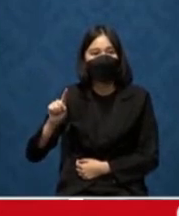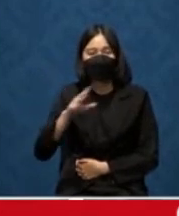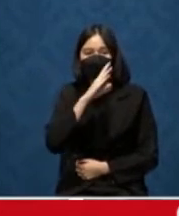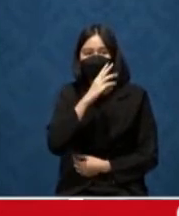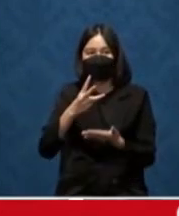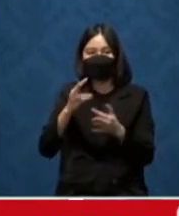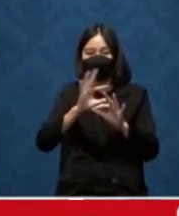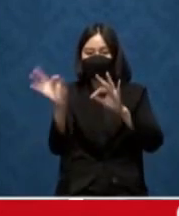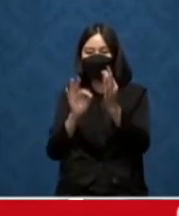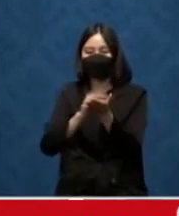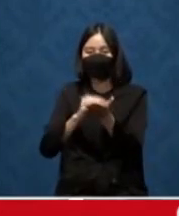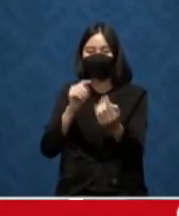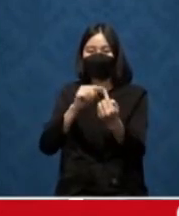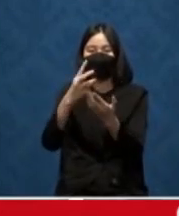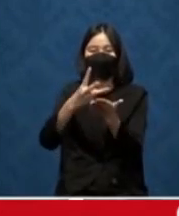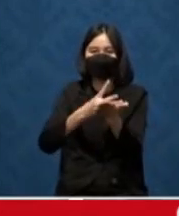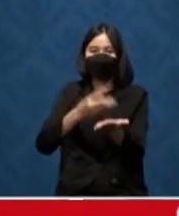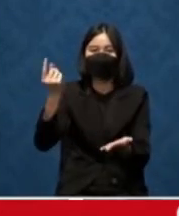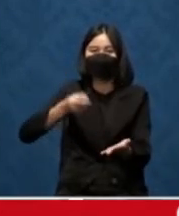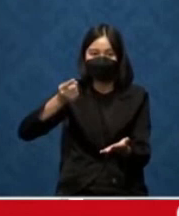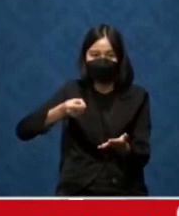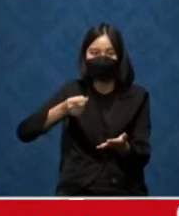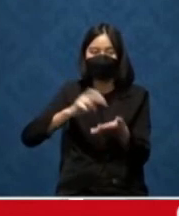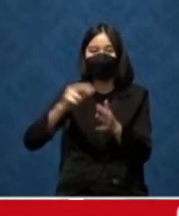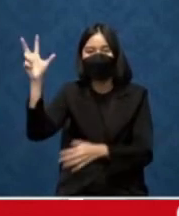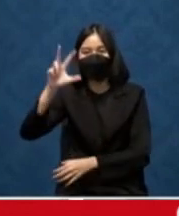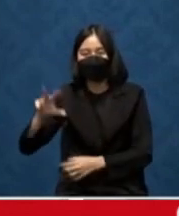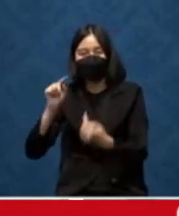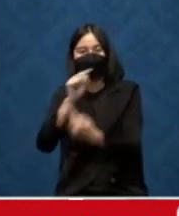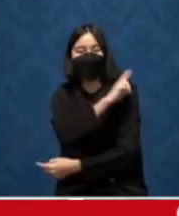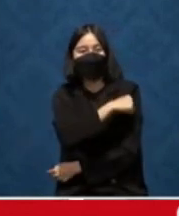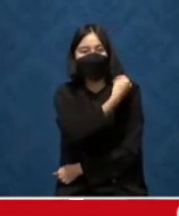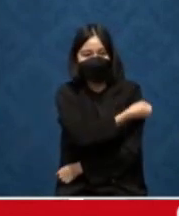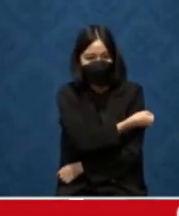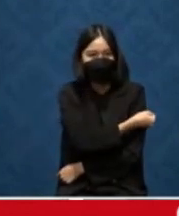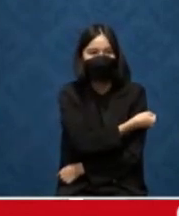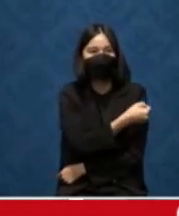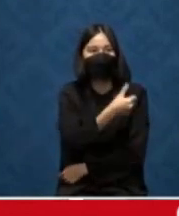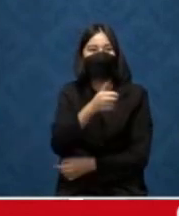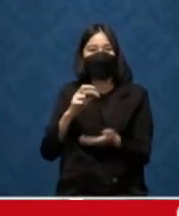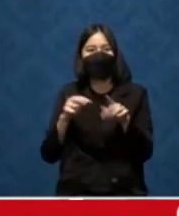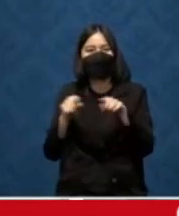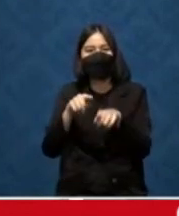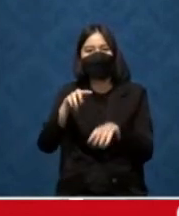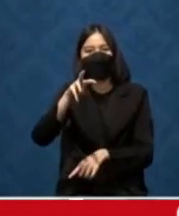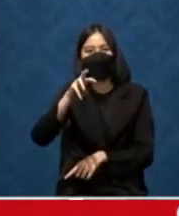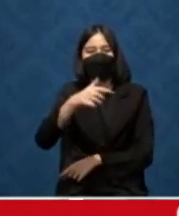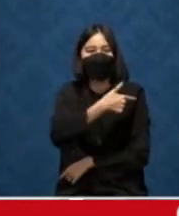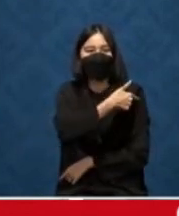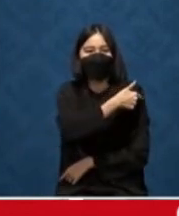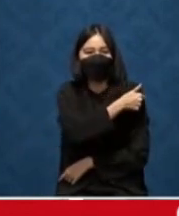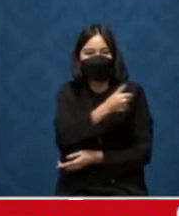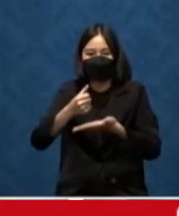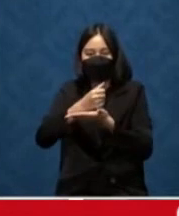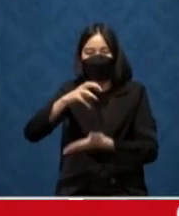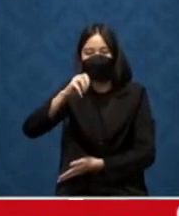ทวิชาการแน่นอนเราสามารถที่จะใช้กัญชาในด้กแพทยด้วยก็เหือนกัมอฟีน ซึเขายาเสีบ